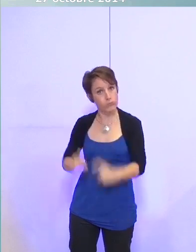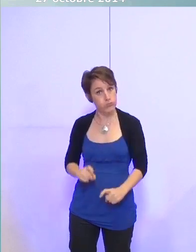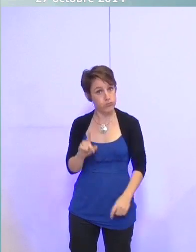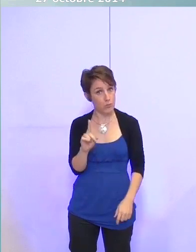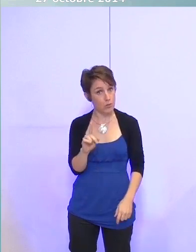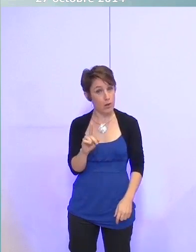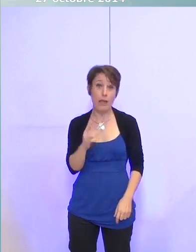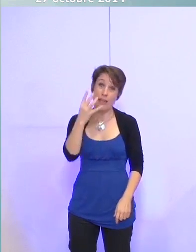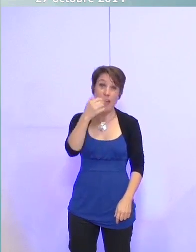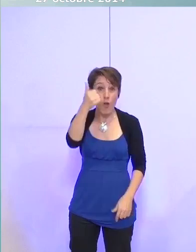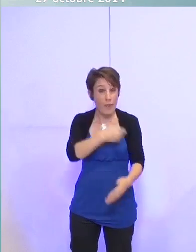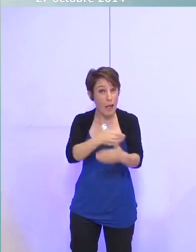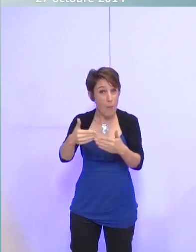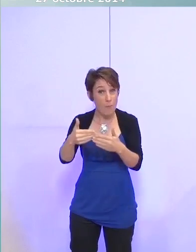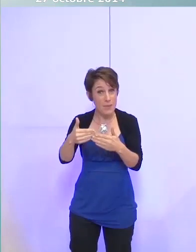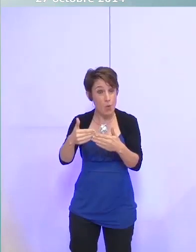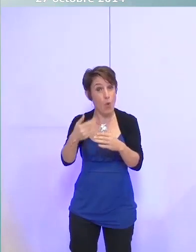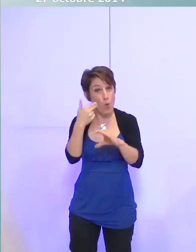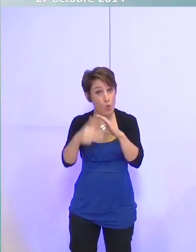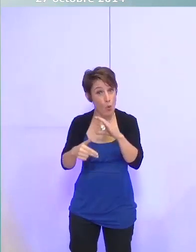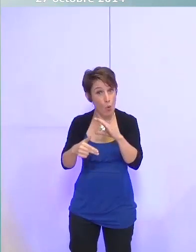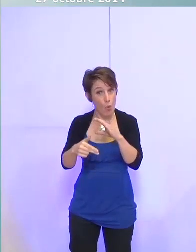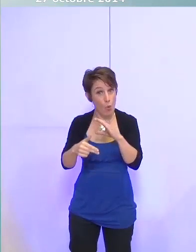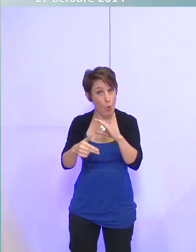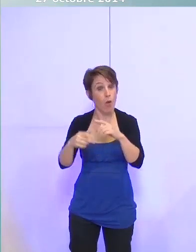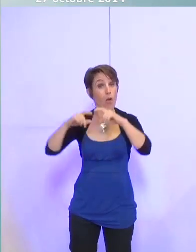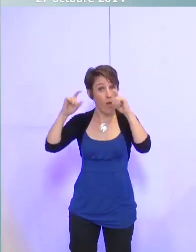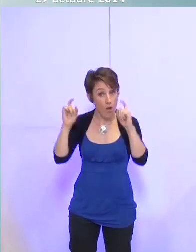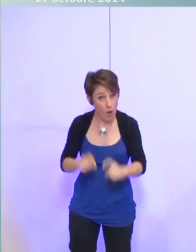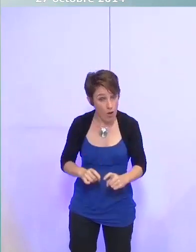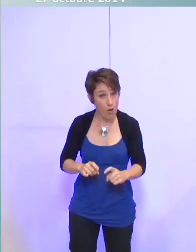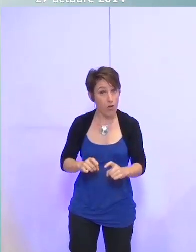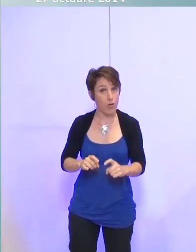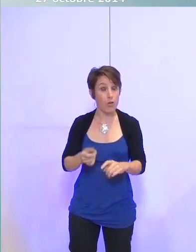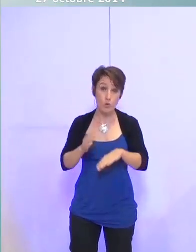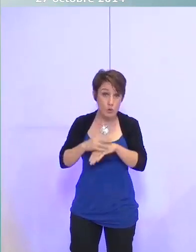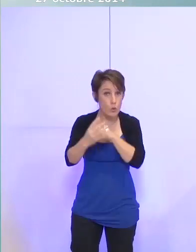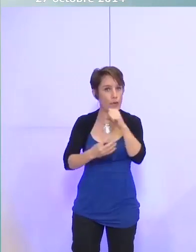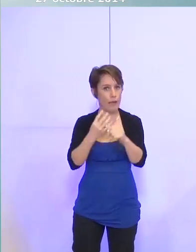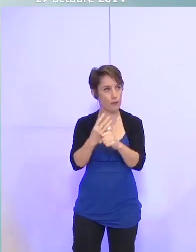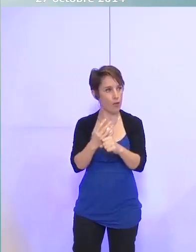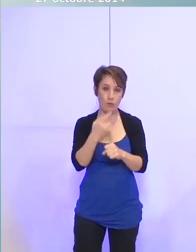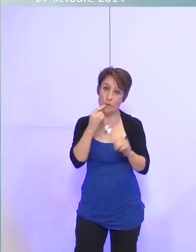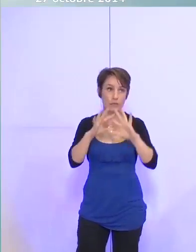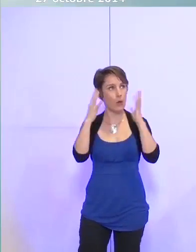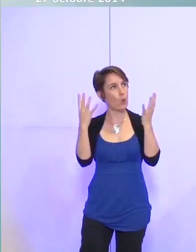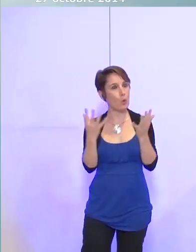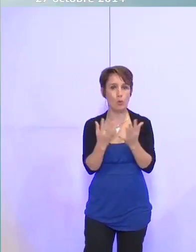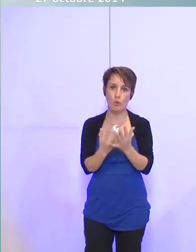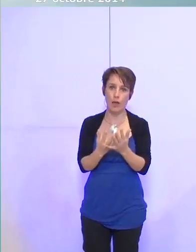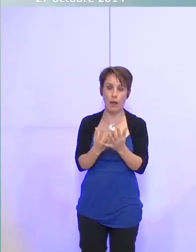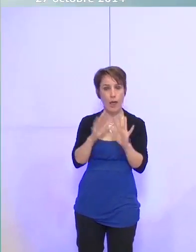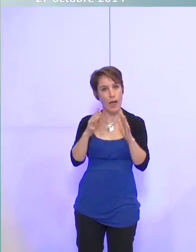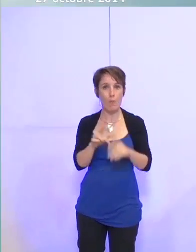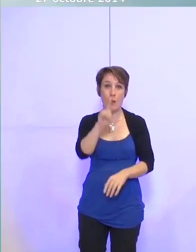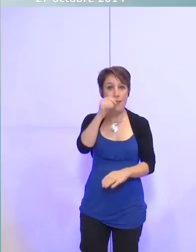rappelais, 41 millions d'euros donc, par rapport à nos de dépenses cumulées en 4 ans. Au total, ça fera pas loin de